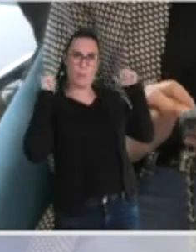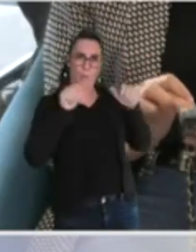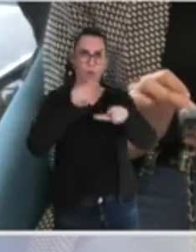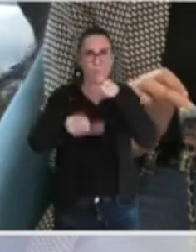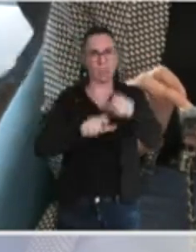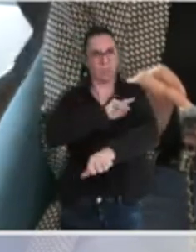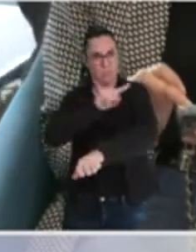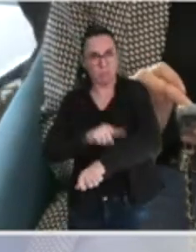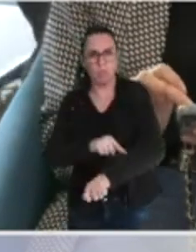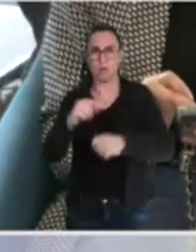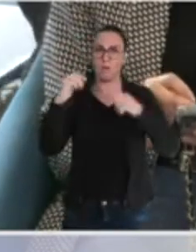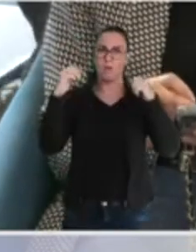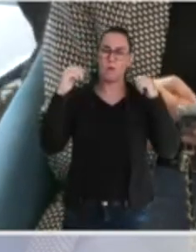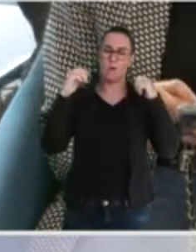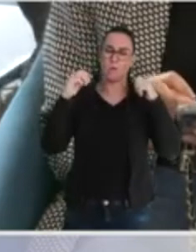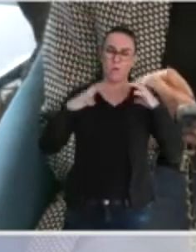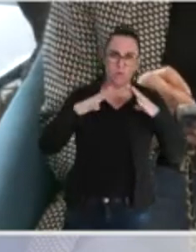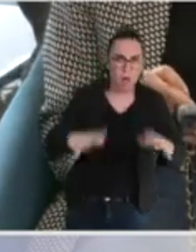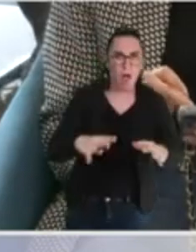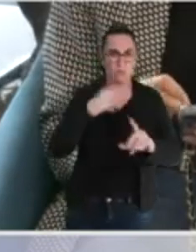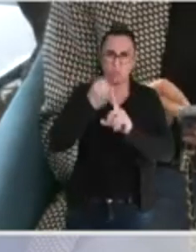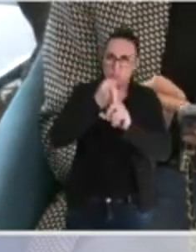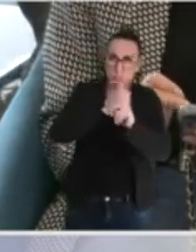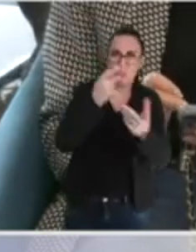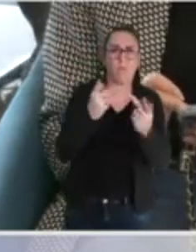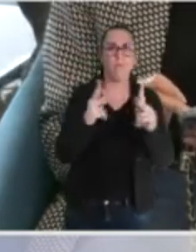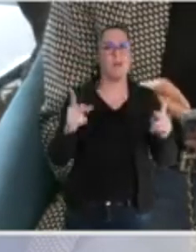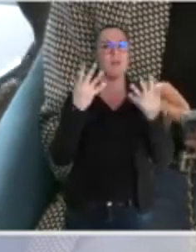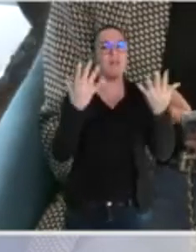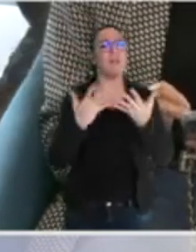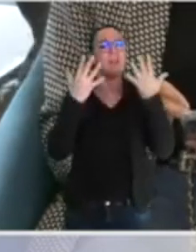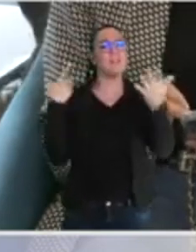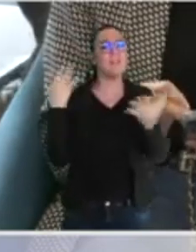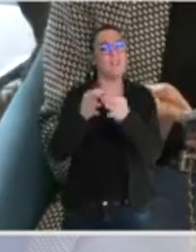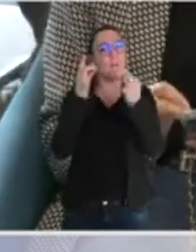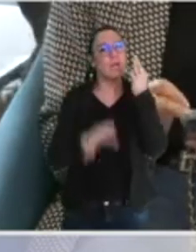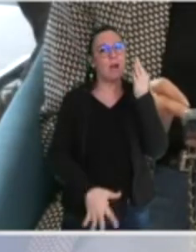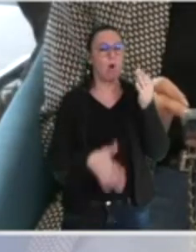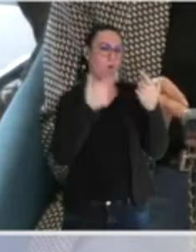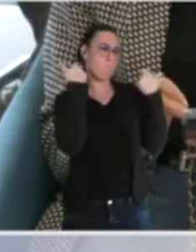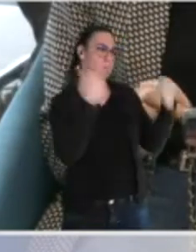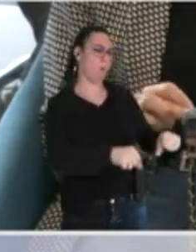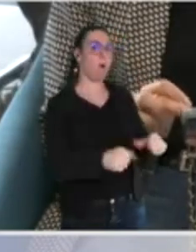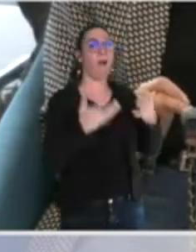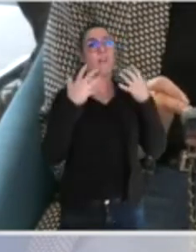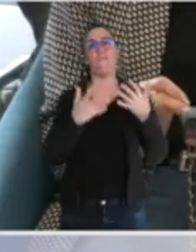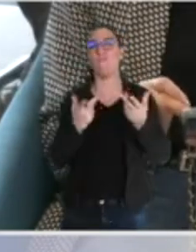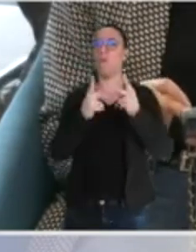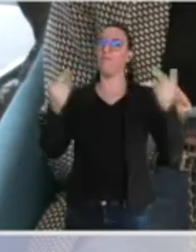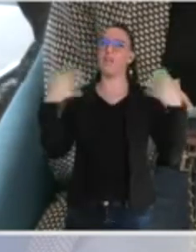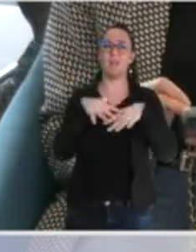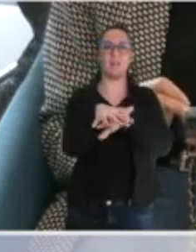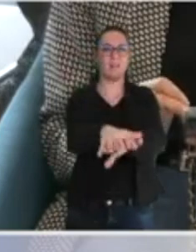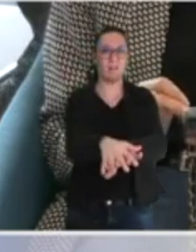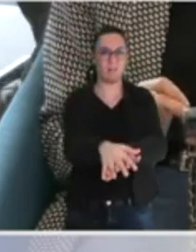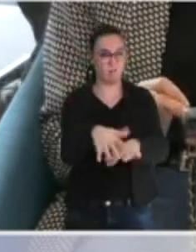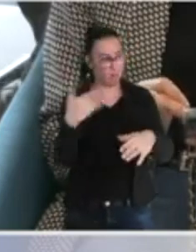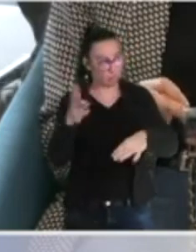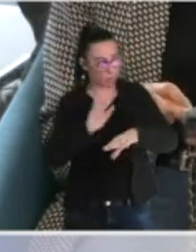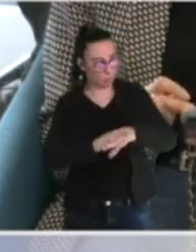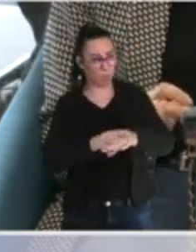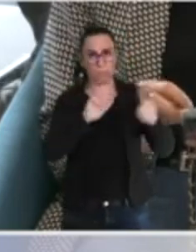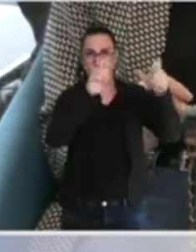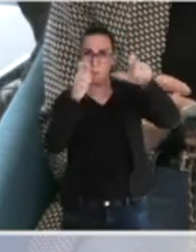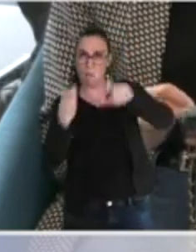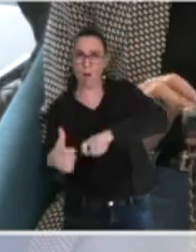et le courage de combattre pour cette ville, car votre bilan après 10 ans parle de vous. Vous vouliez une ville inclusive, vous nous laissez une ville paupérisée